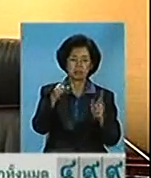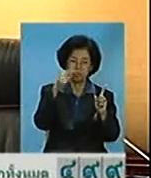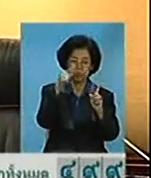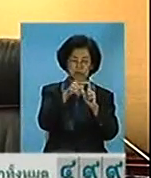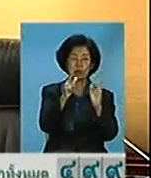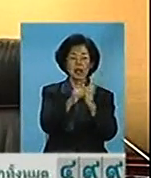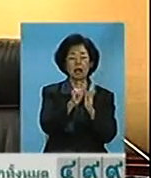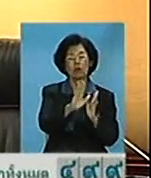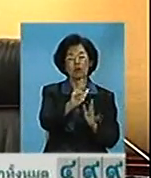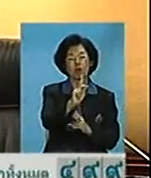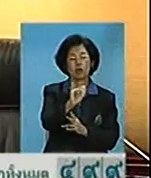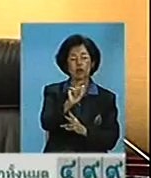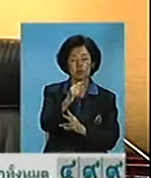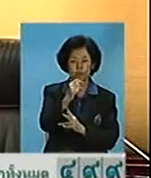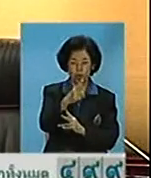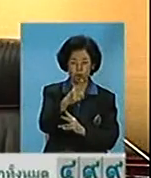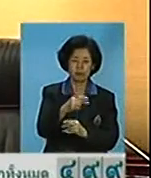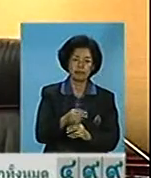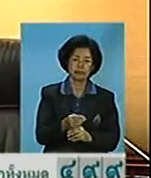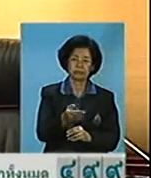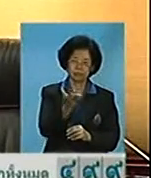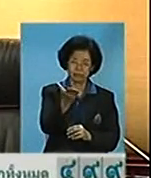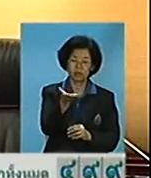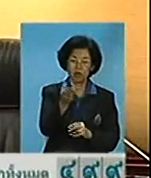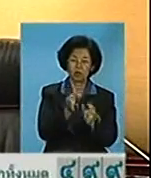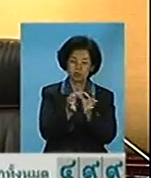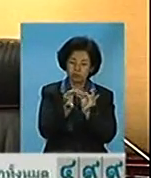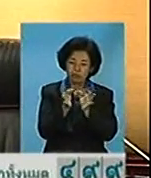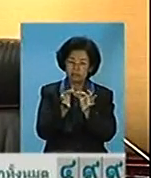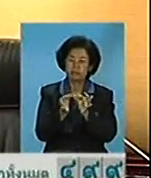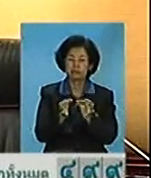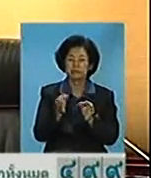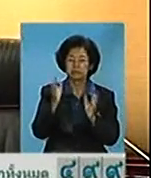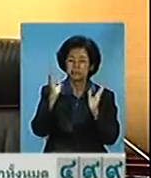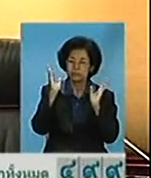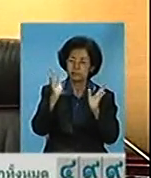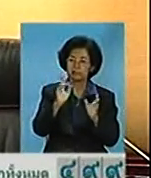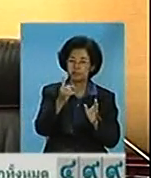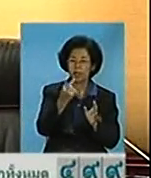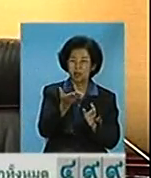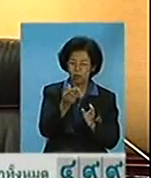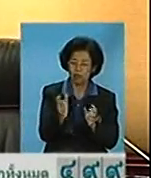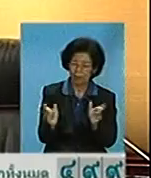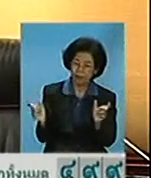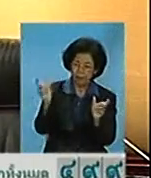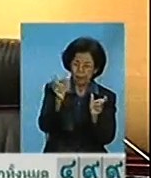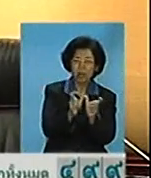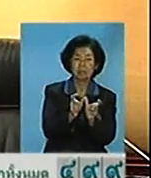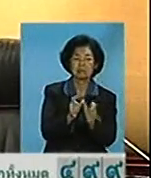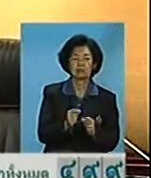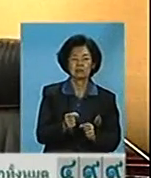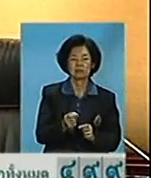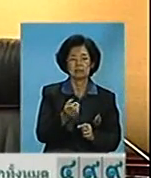ท.ที่ท่านผู้แปรยติที่สงวนไว้นะครับพยายามจะขอเพิ่มเข้ามาแรงงานขึ้นมาผมก็ต้องช